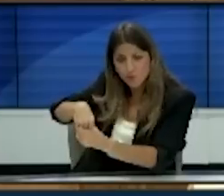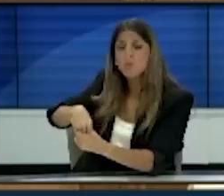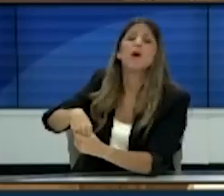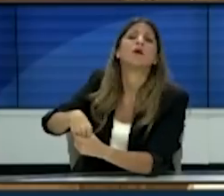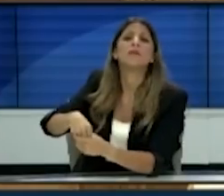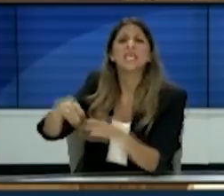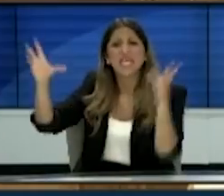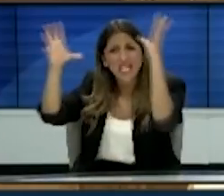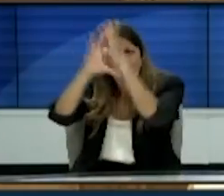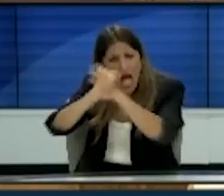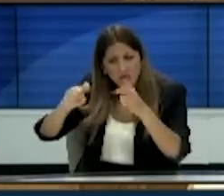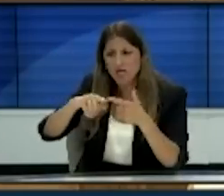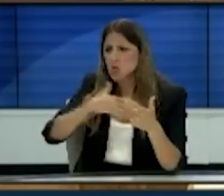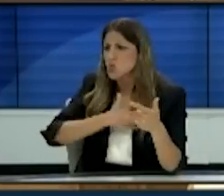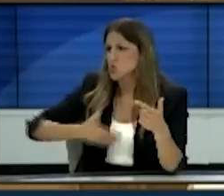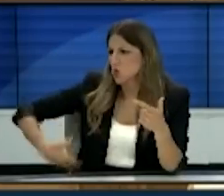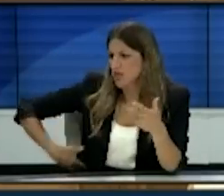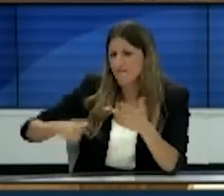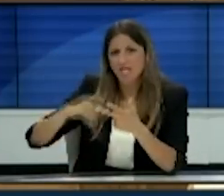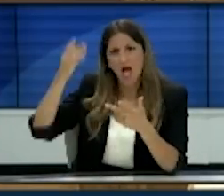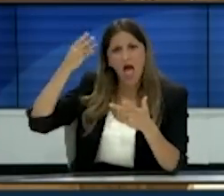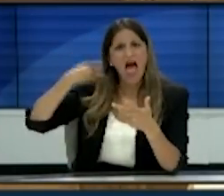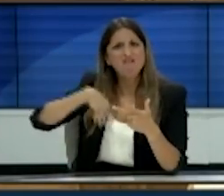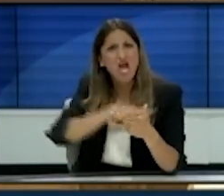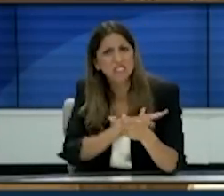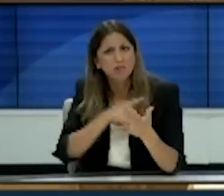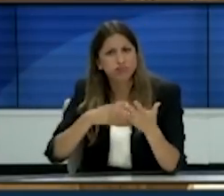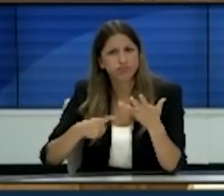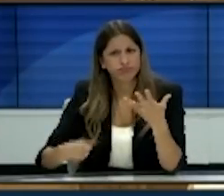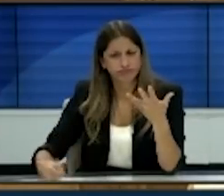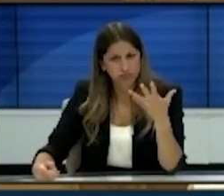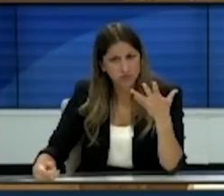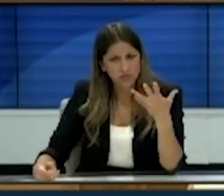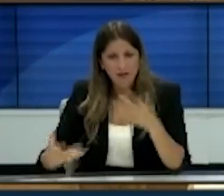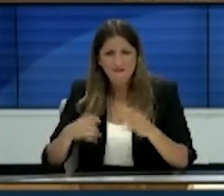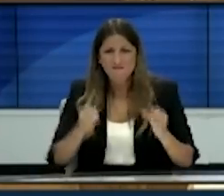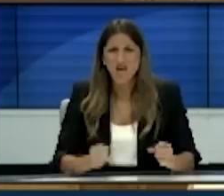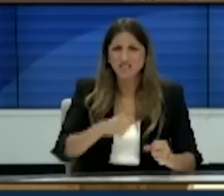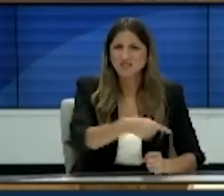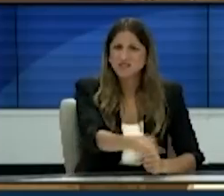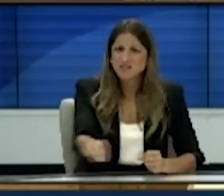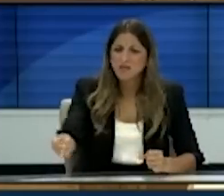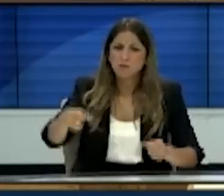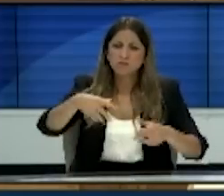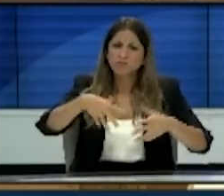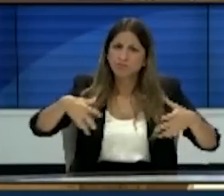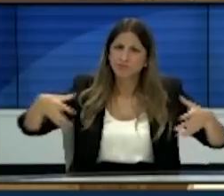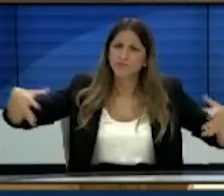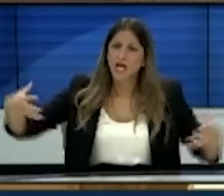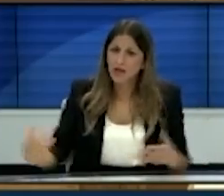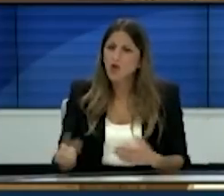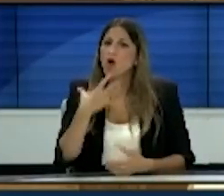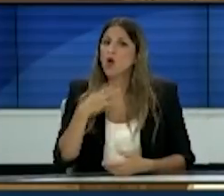στο Ιράκ, στο Αφγανιστάν, αλλού. Οι βάσεις επεκτάθηκαν ψυχροπολεμικά και με αποφάσεις της